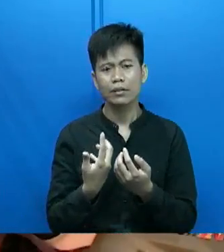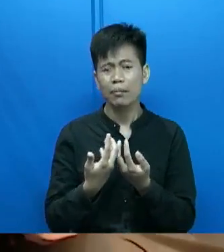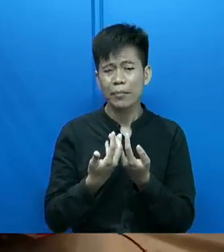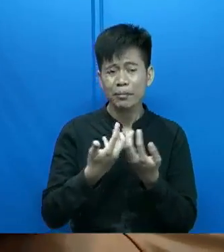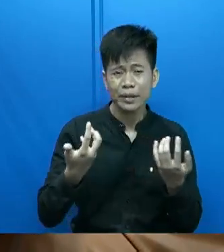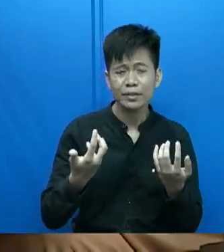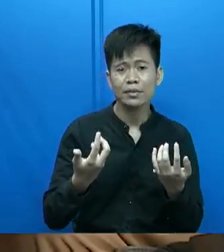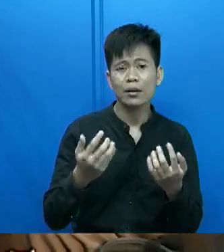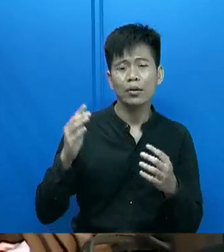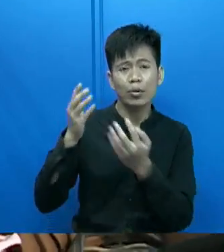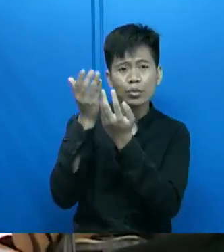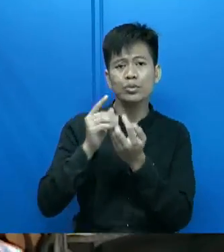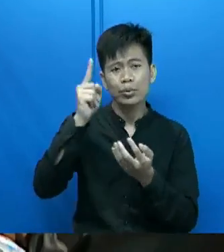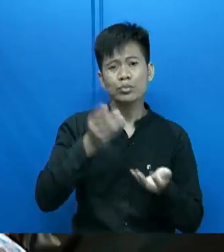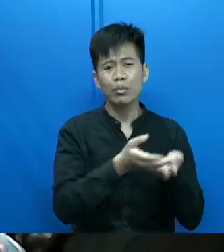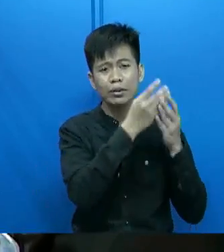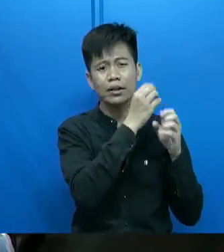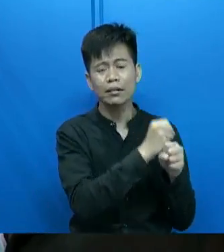berpisah dengan Rasulullah SAW.